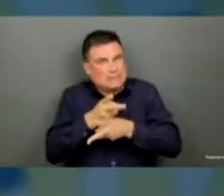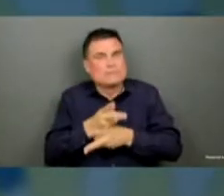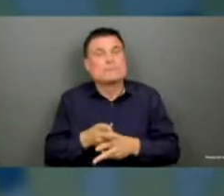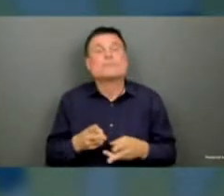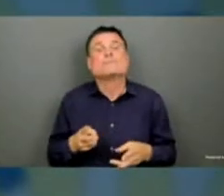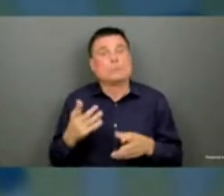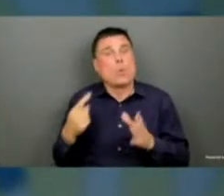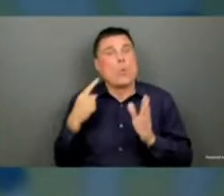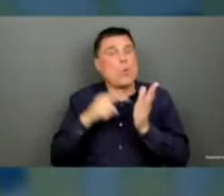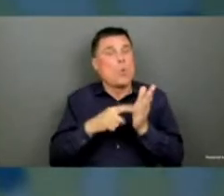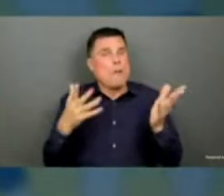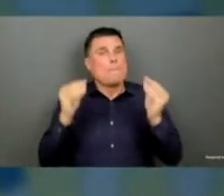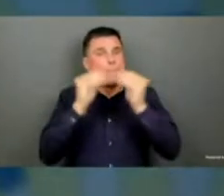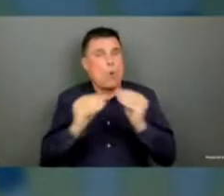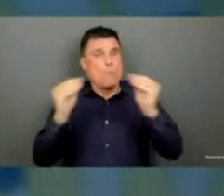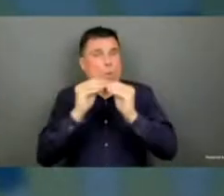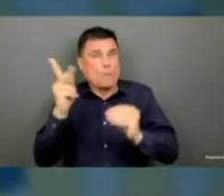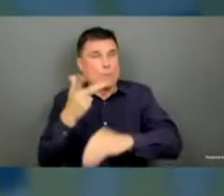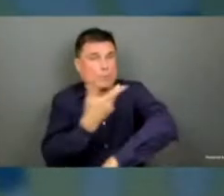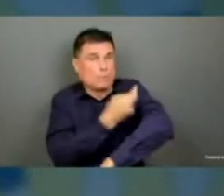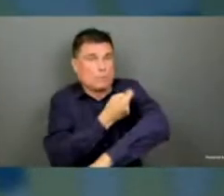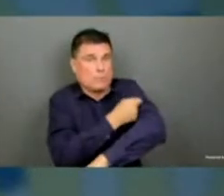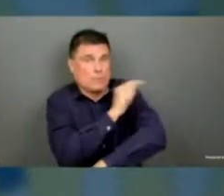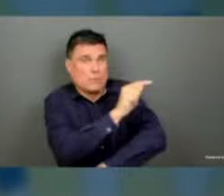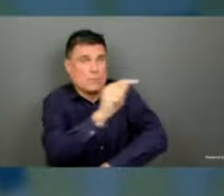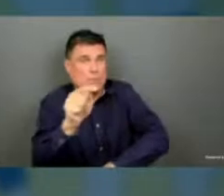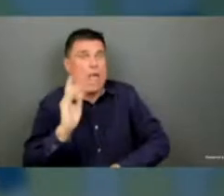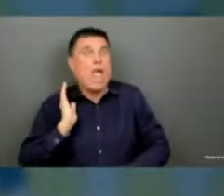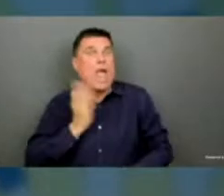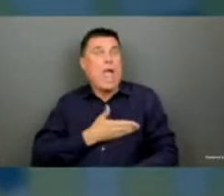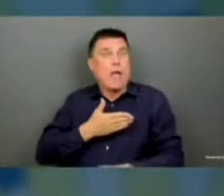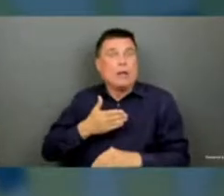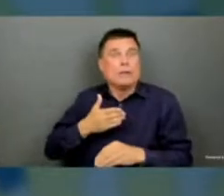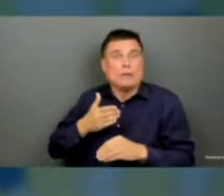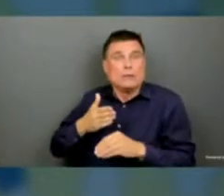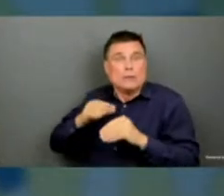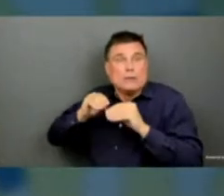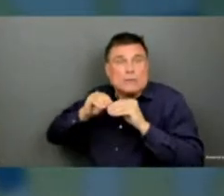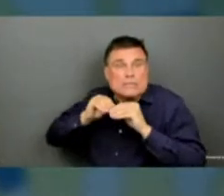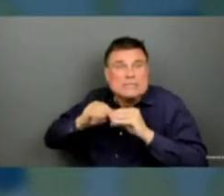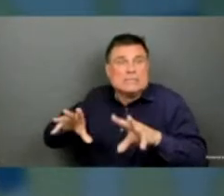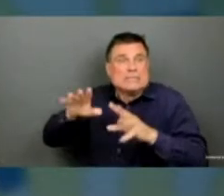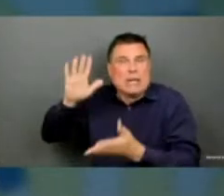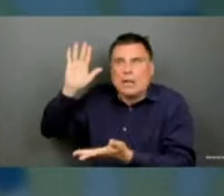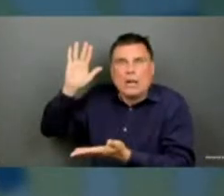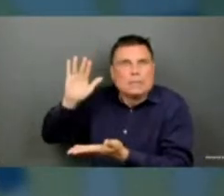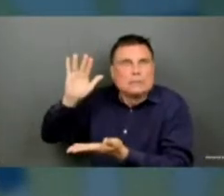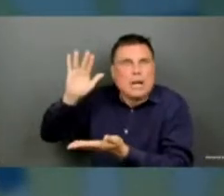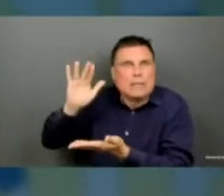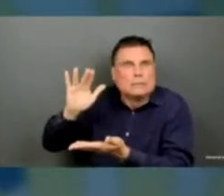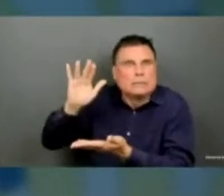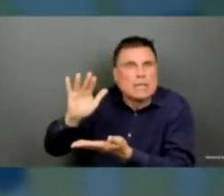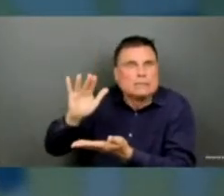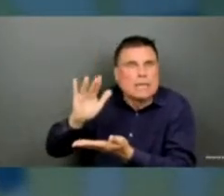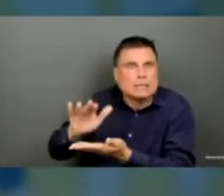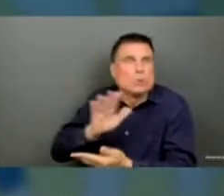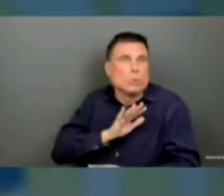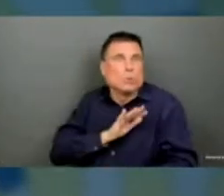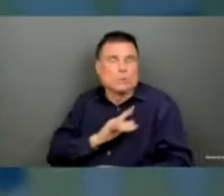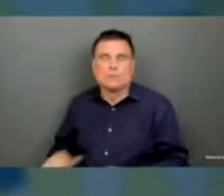每家边境在那个内陆边境在这个那个产葡萄的地方也比较